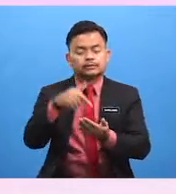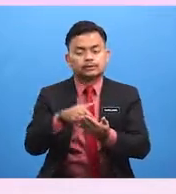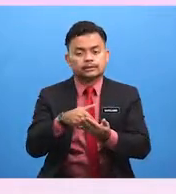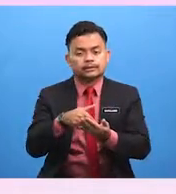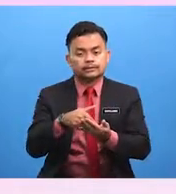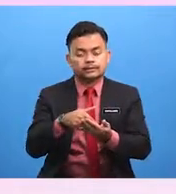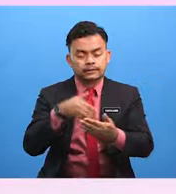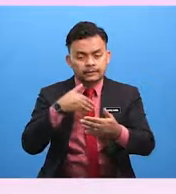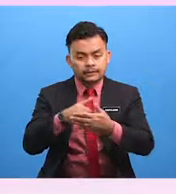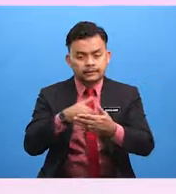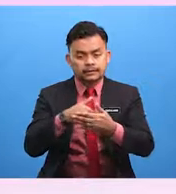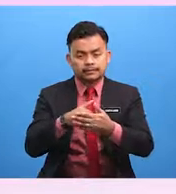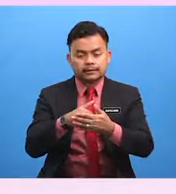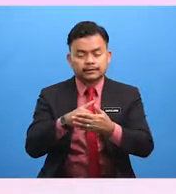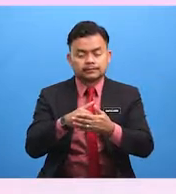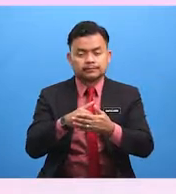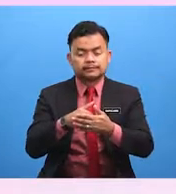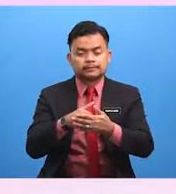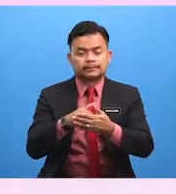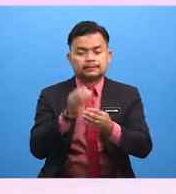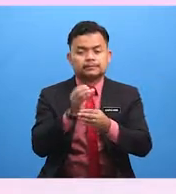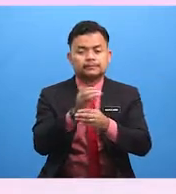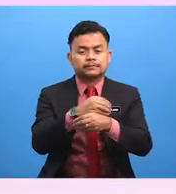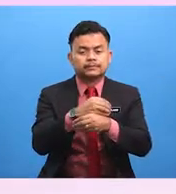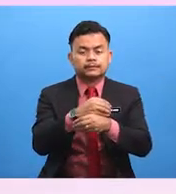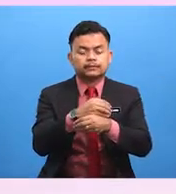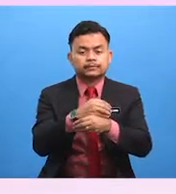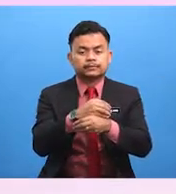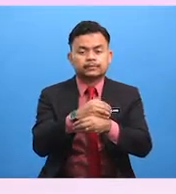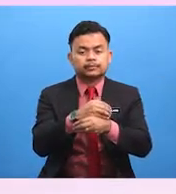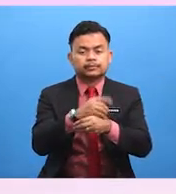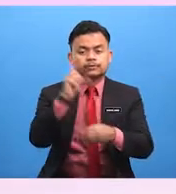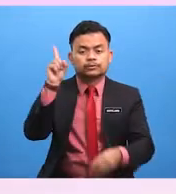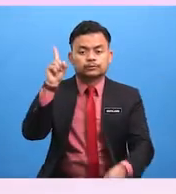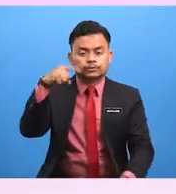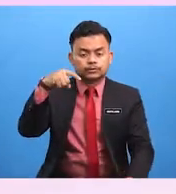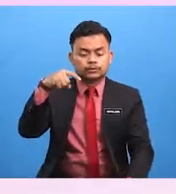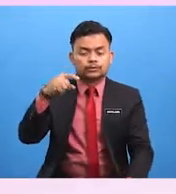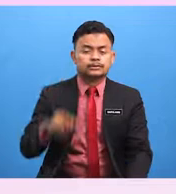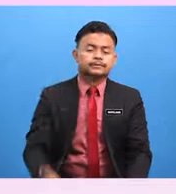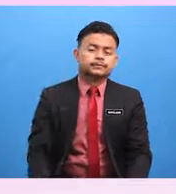murid lagi cuba untuk menyepak bola yang berbentuk kubus.